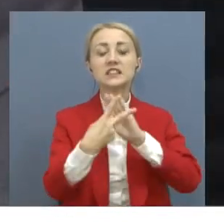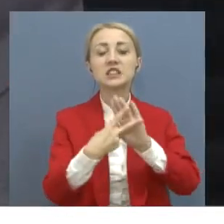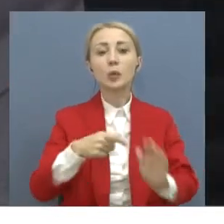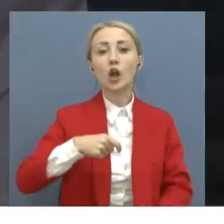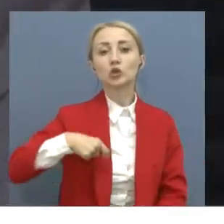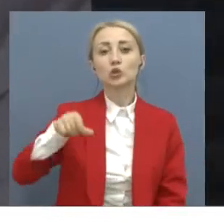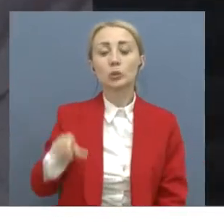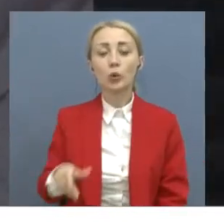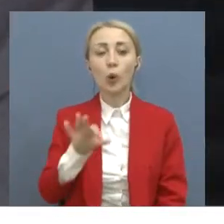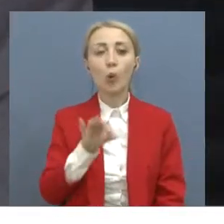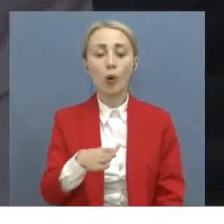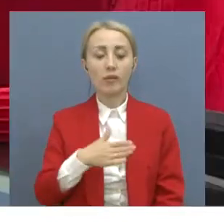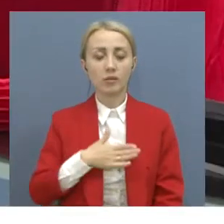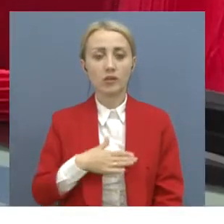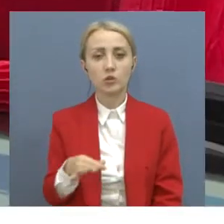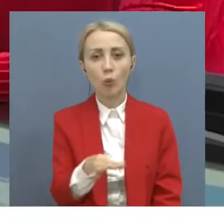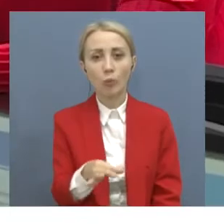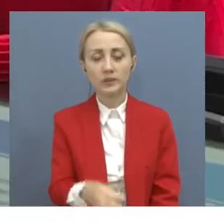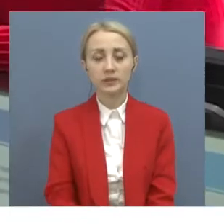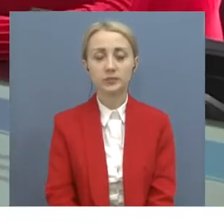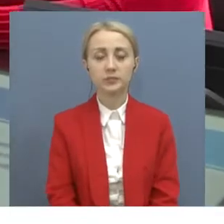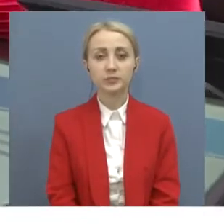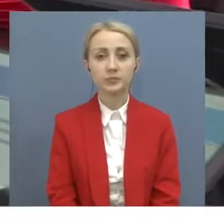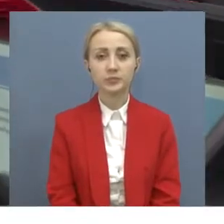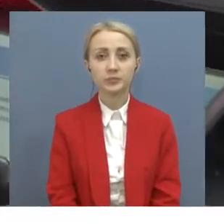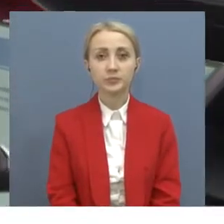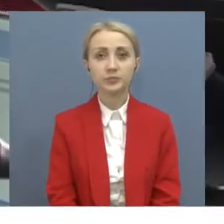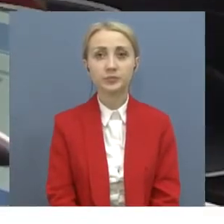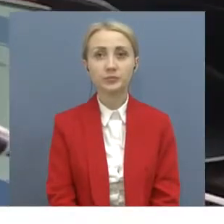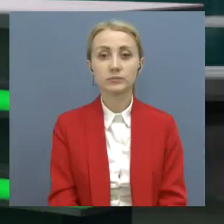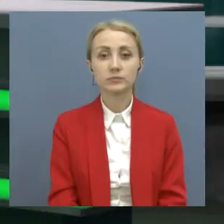сайланады. Ауғанбек Манарбекұлы, Жамал Габдуллина, Бауыржан Смағұлов, Көкше ақпарат.